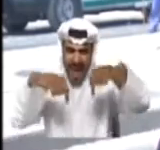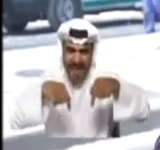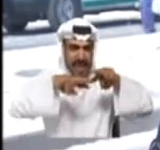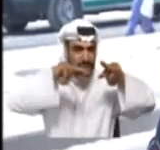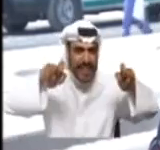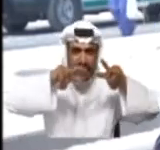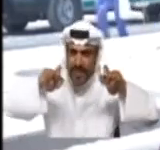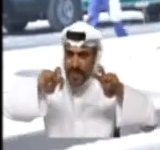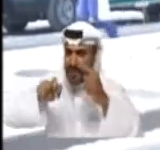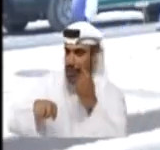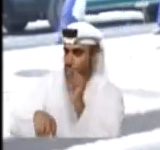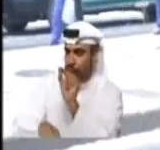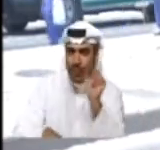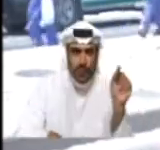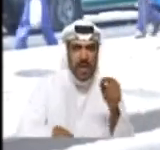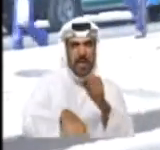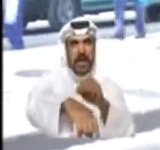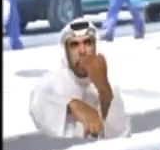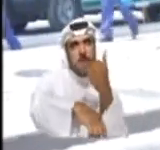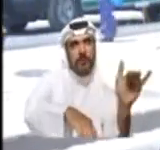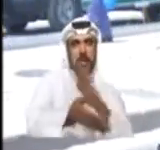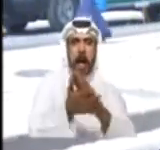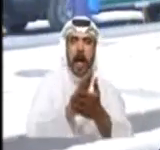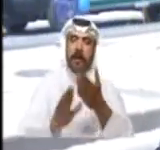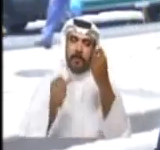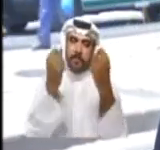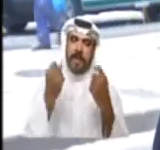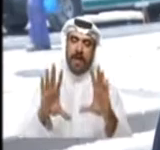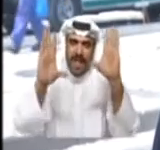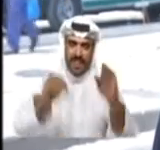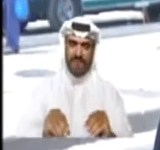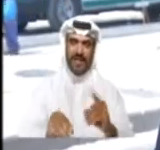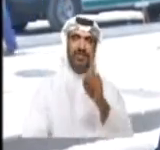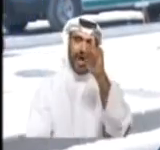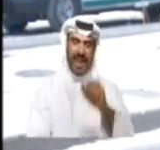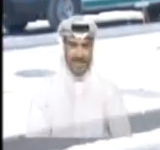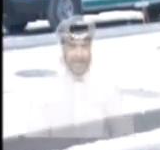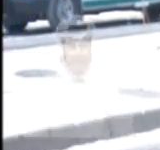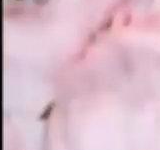التفتيش، وإن شاء الله في غضون نص ساعة القادمة يكون الحريق منتهي بالكامل بإذن الله.